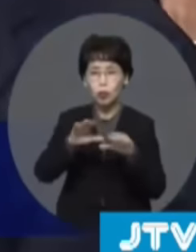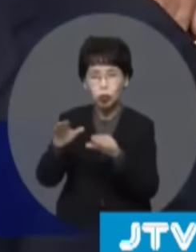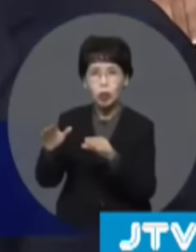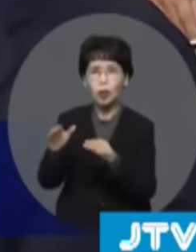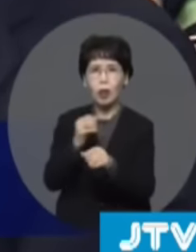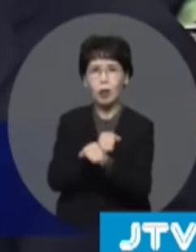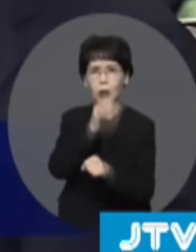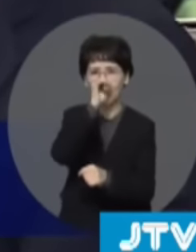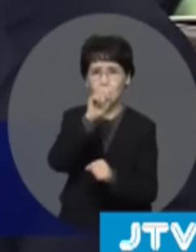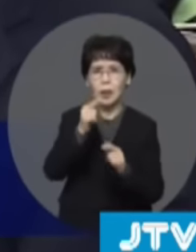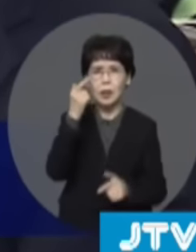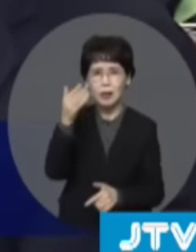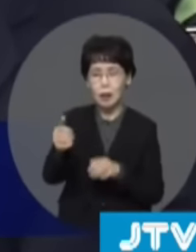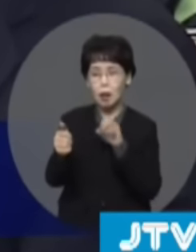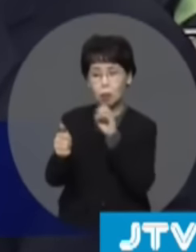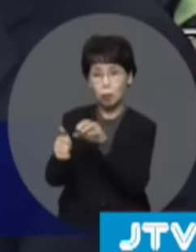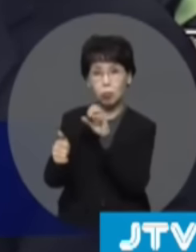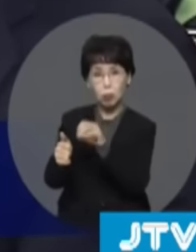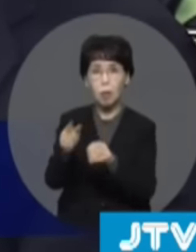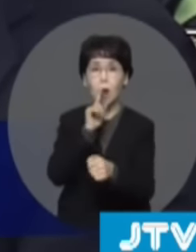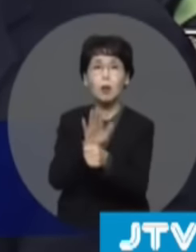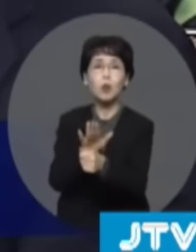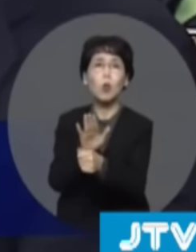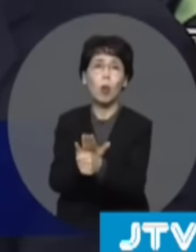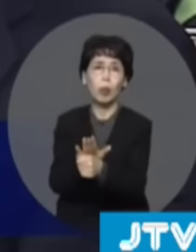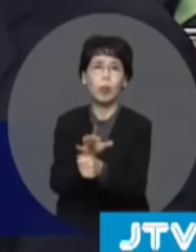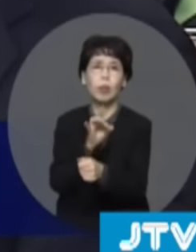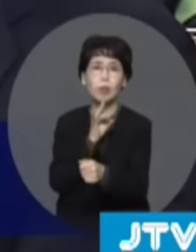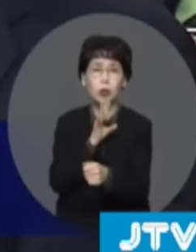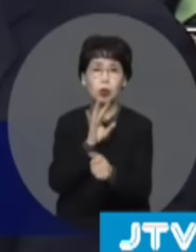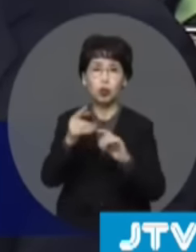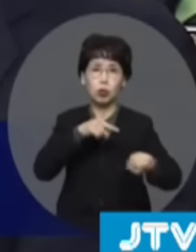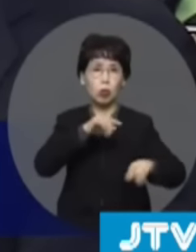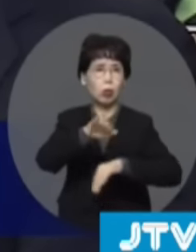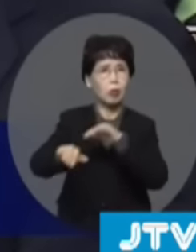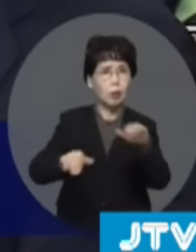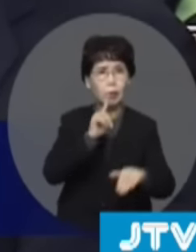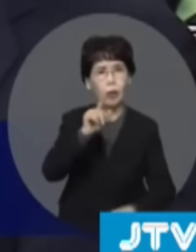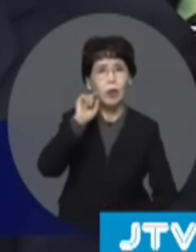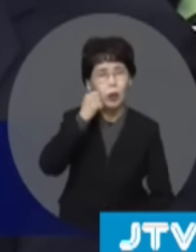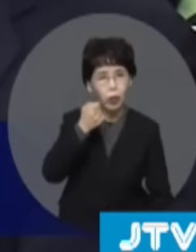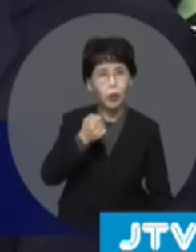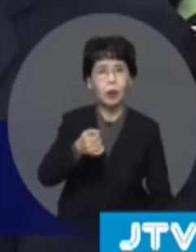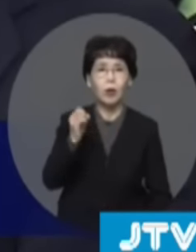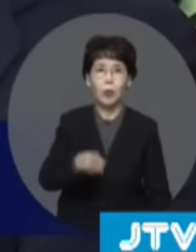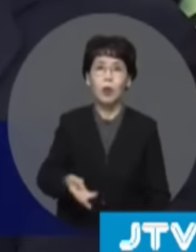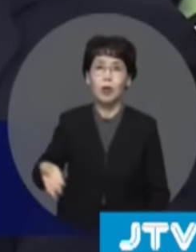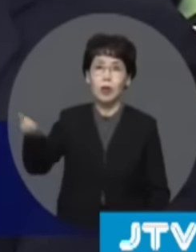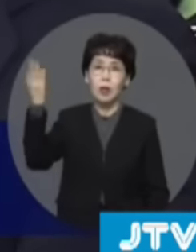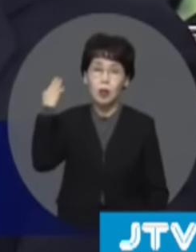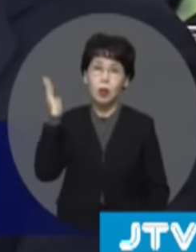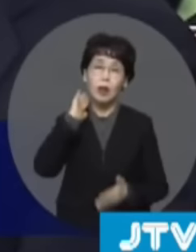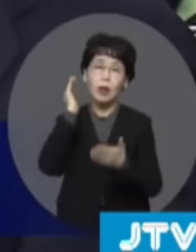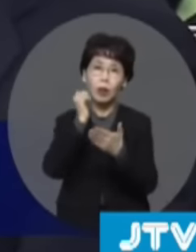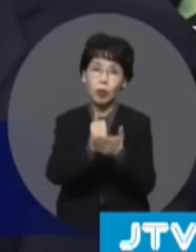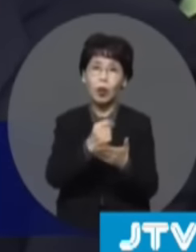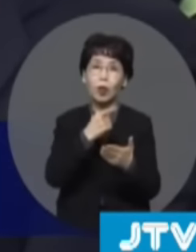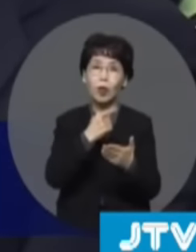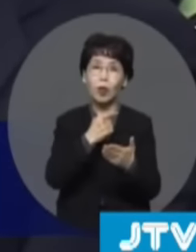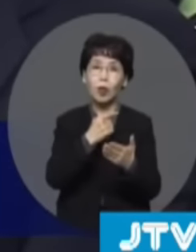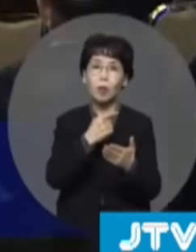할 수는 없지 않겠죠. 그죠? 그리고 과거의 역대 그 대통령 그